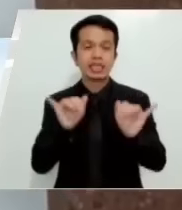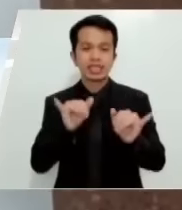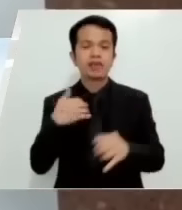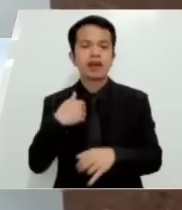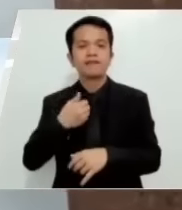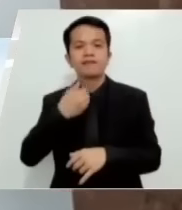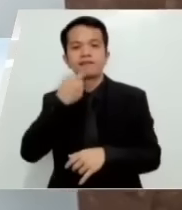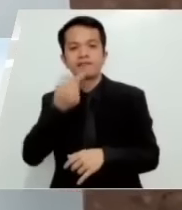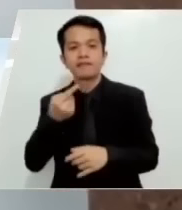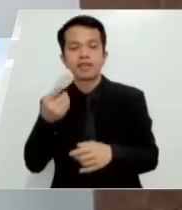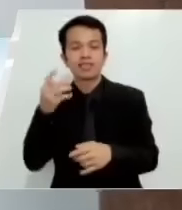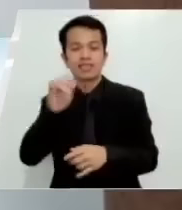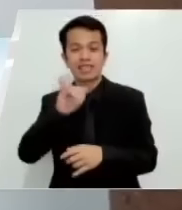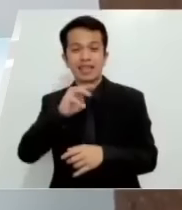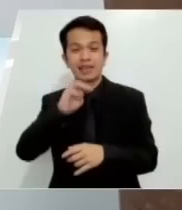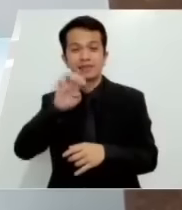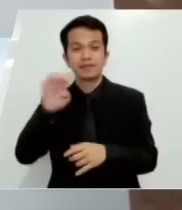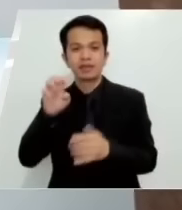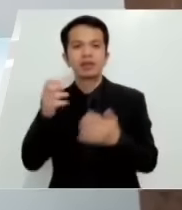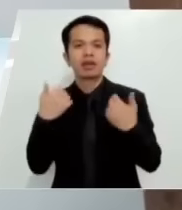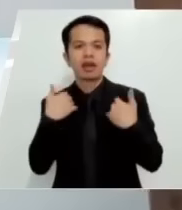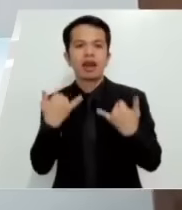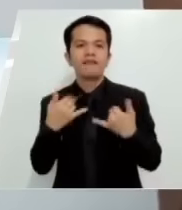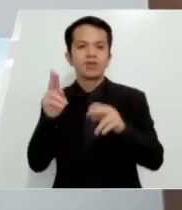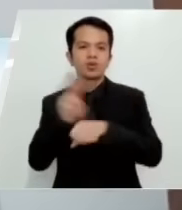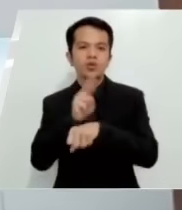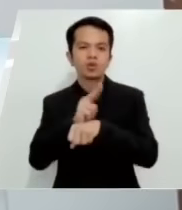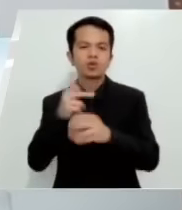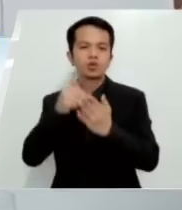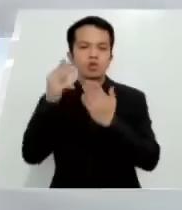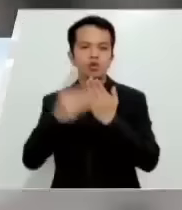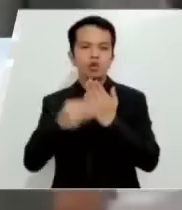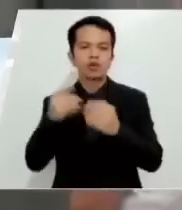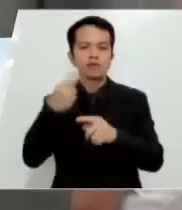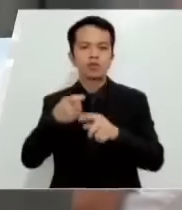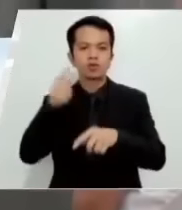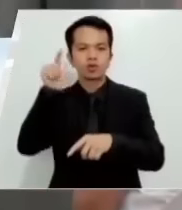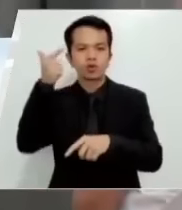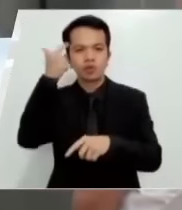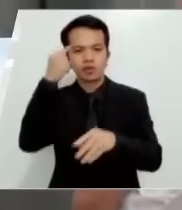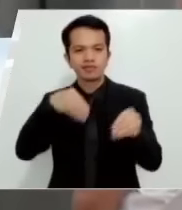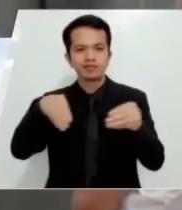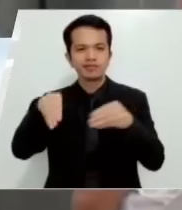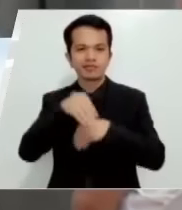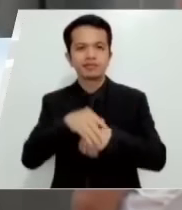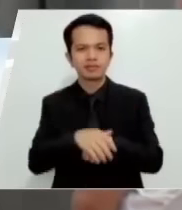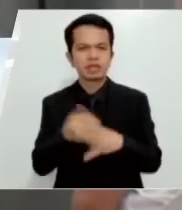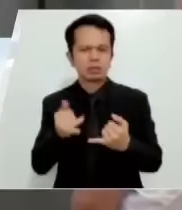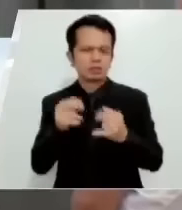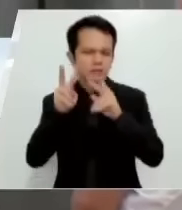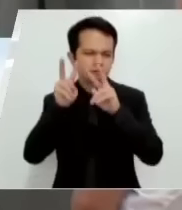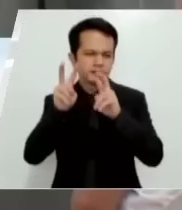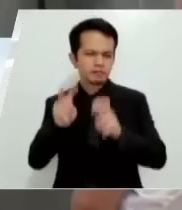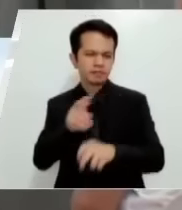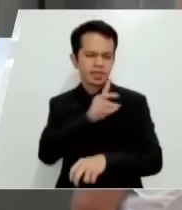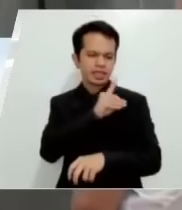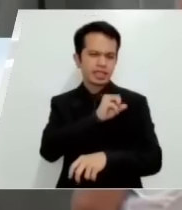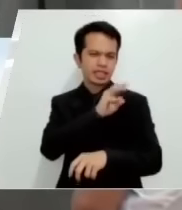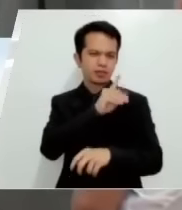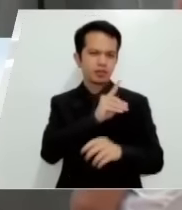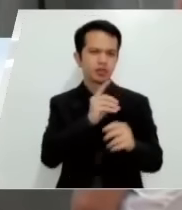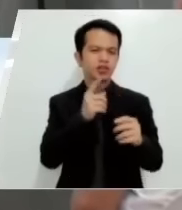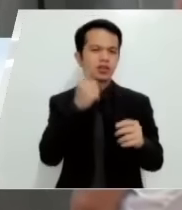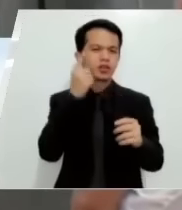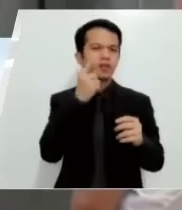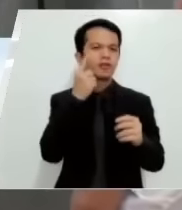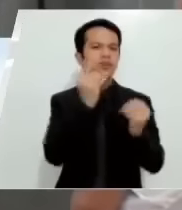Amy Marcos, na nagagamit ang mga programa ng gobyerno kapalit nito. Iimbestigahan daw ng DSWD o Department of Social